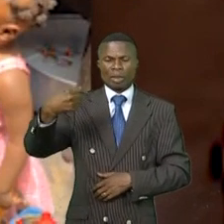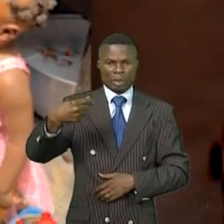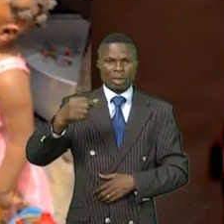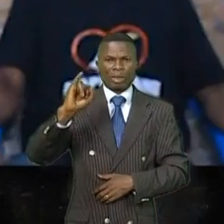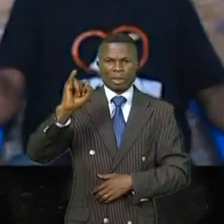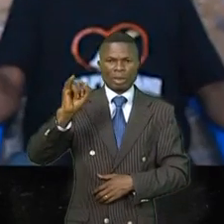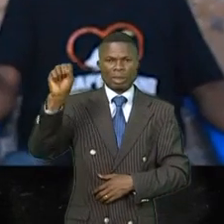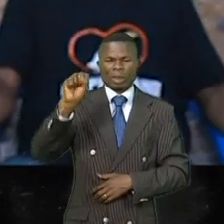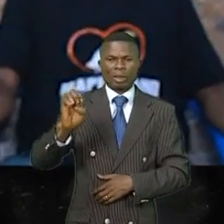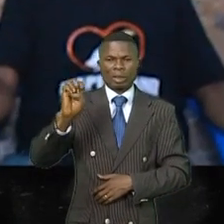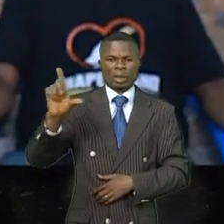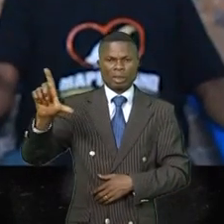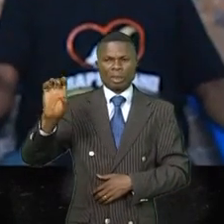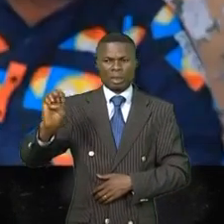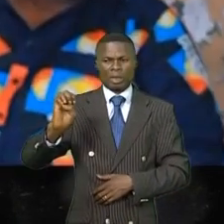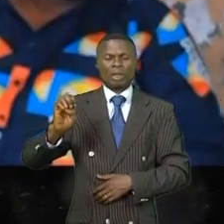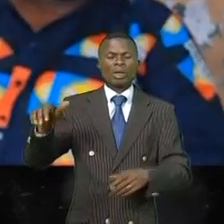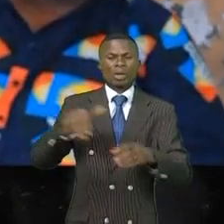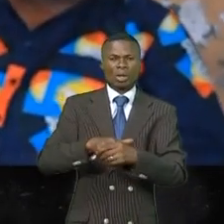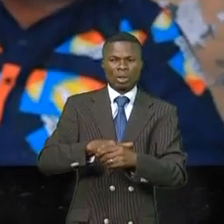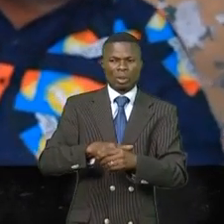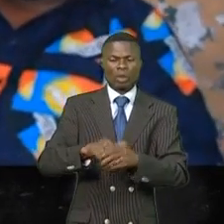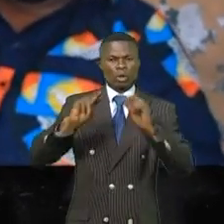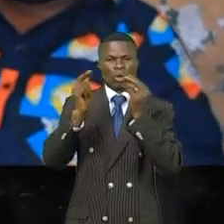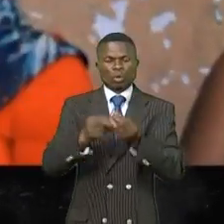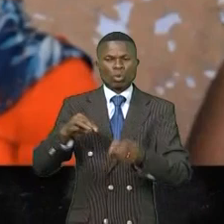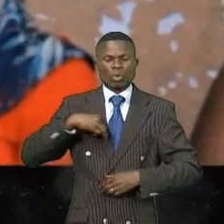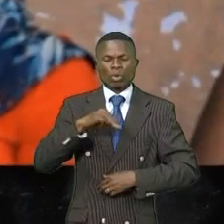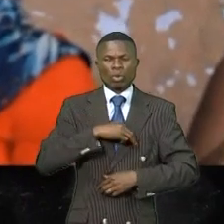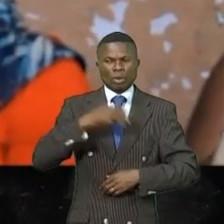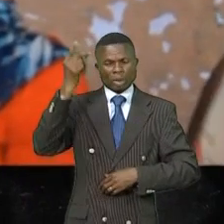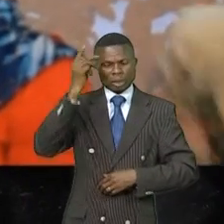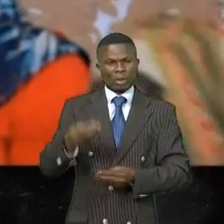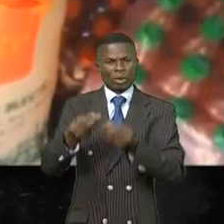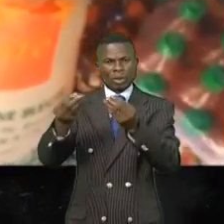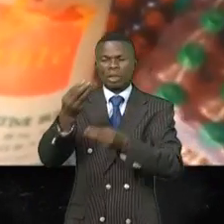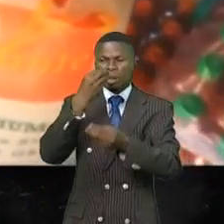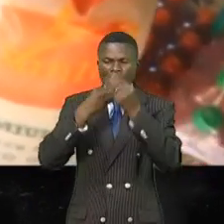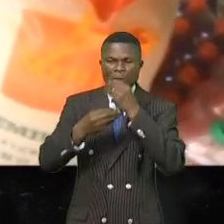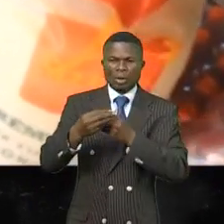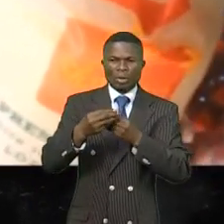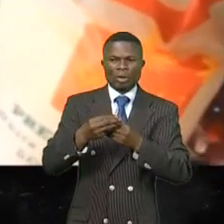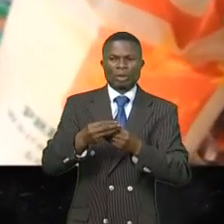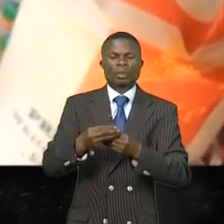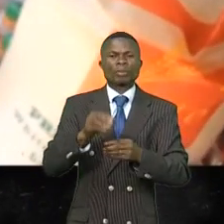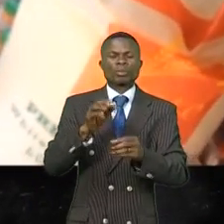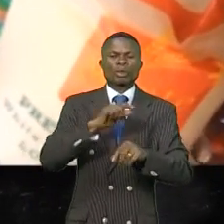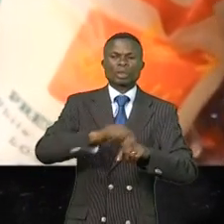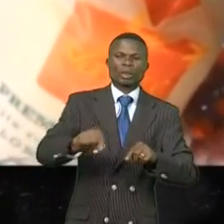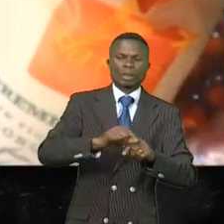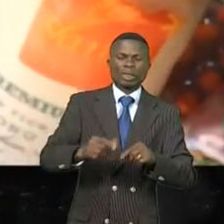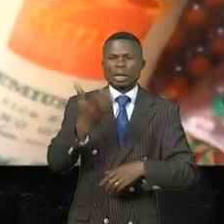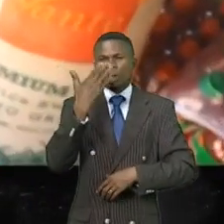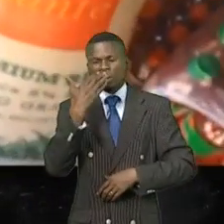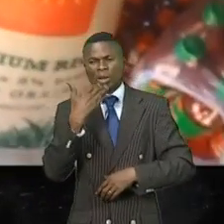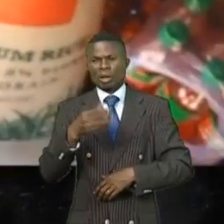en compagnie de son conjoint, et de membres du staff de Kinshasa ont remis de la nourriture constituée de poulets, du riz,